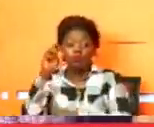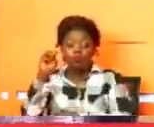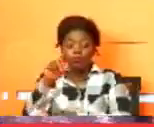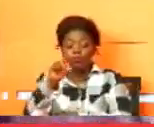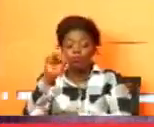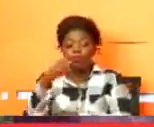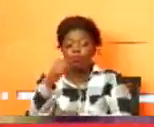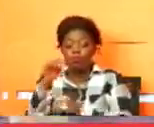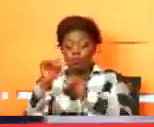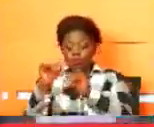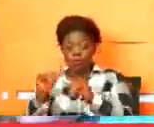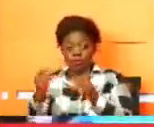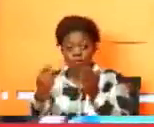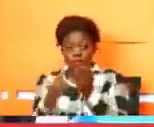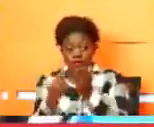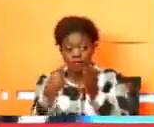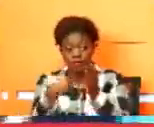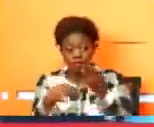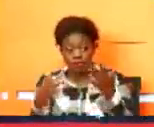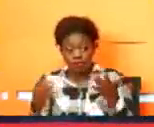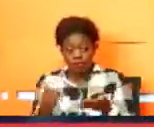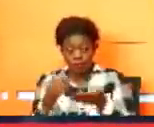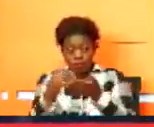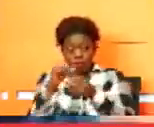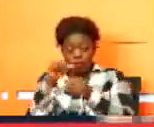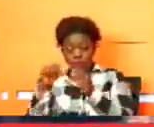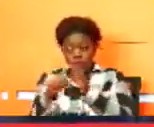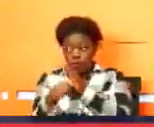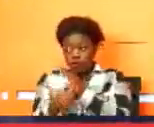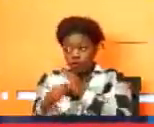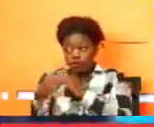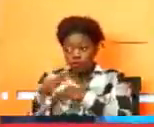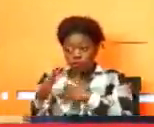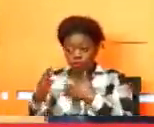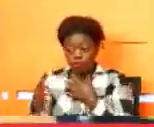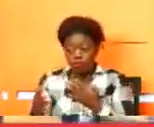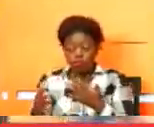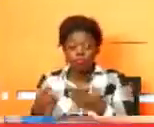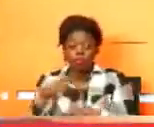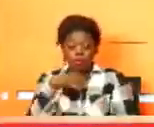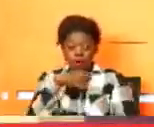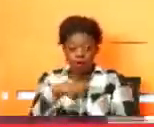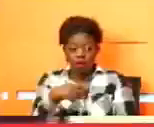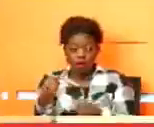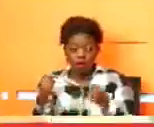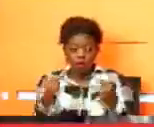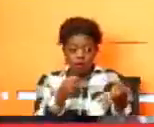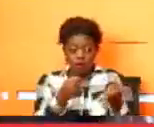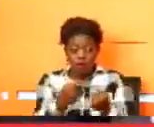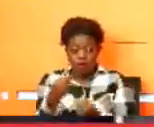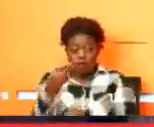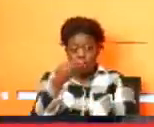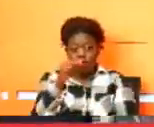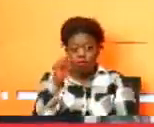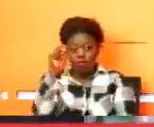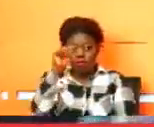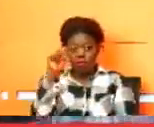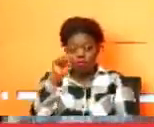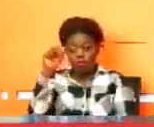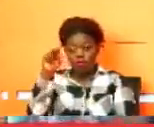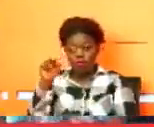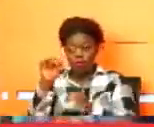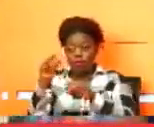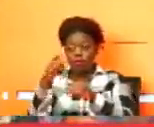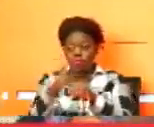Uganda Abdi Hussein nga balowooza nti ayinza obayamba ku nsonga zaabwe. Babadde bakambe nga balumiza Said Hussein gwe bagamba nti amaze